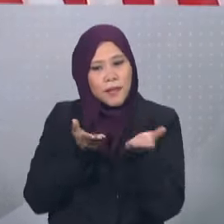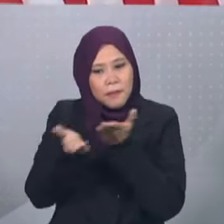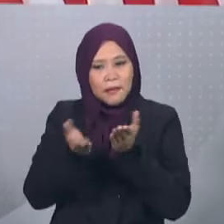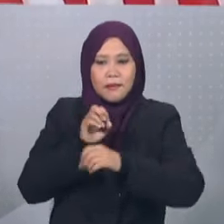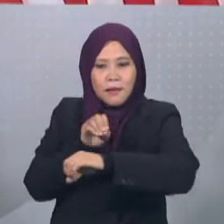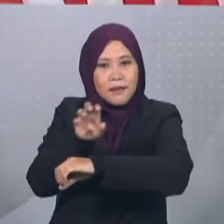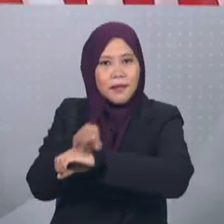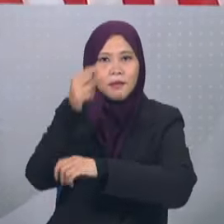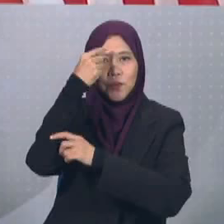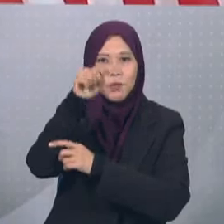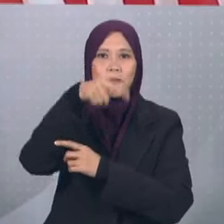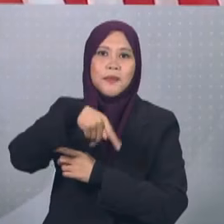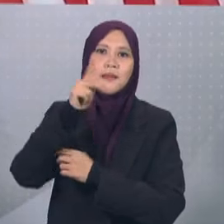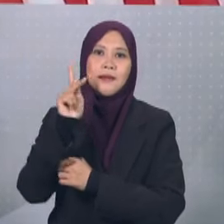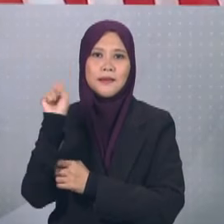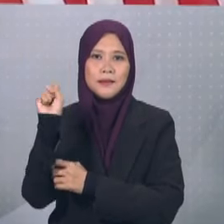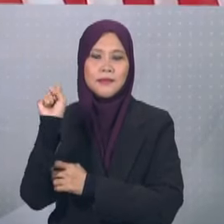untuk PKS.